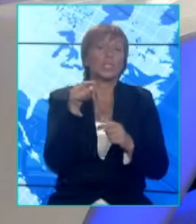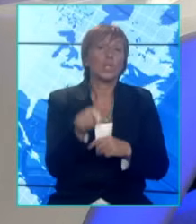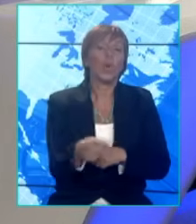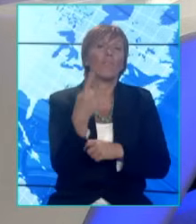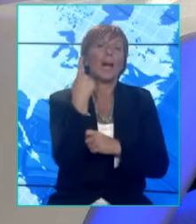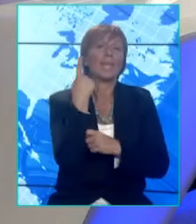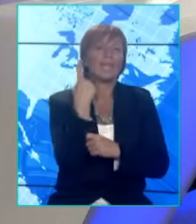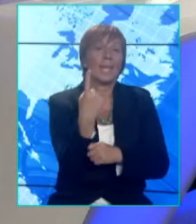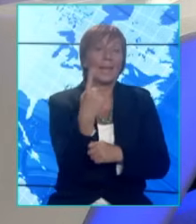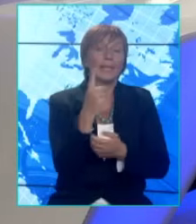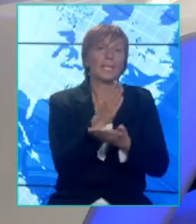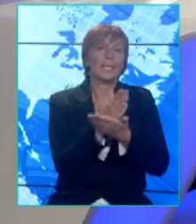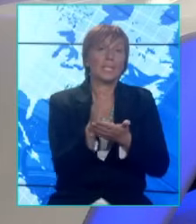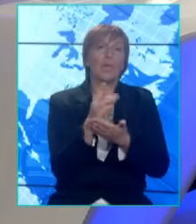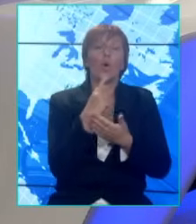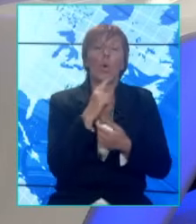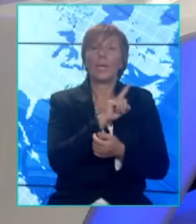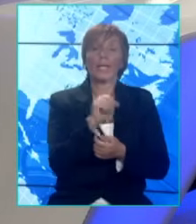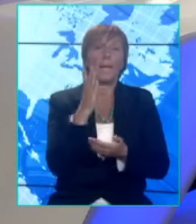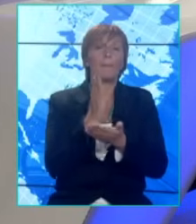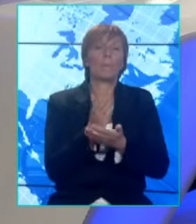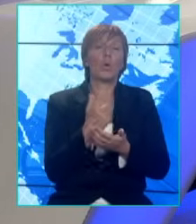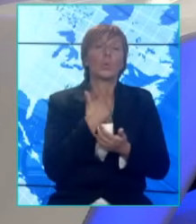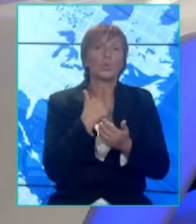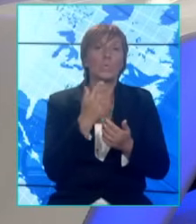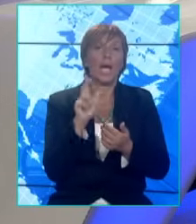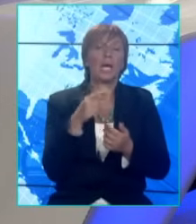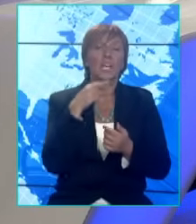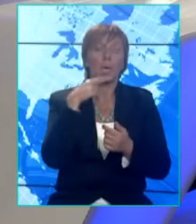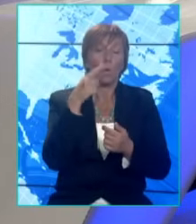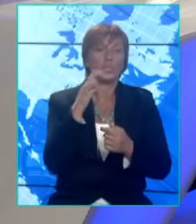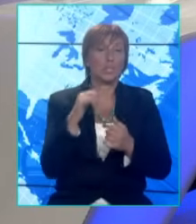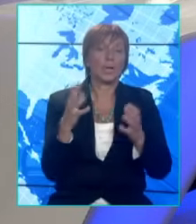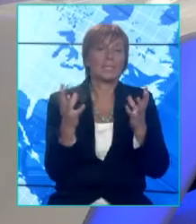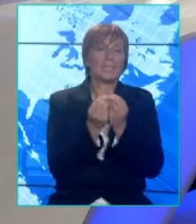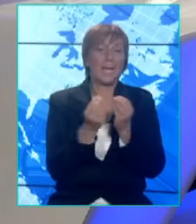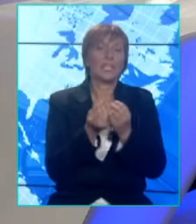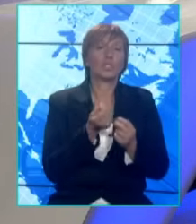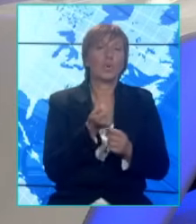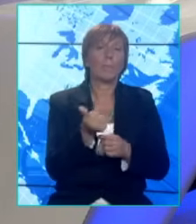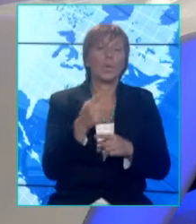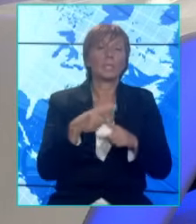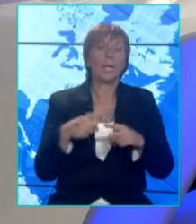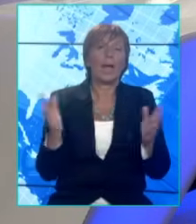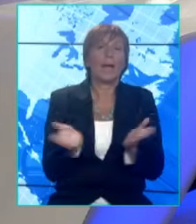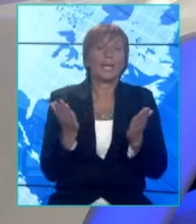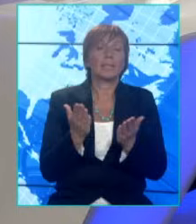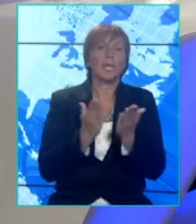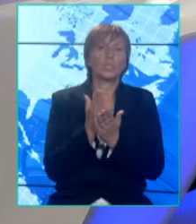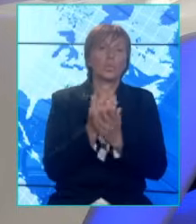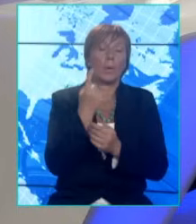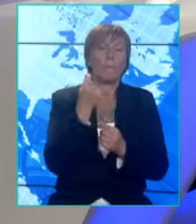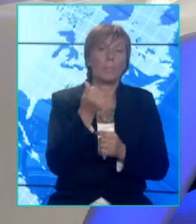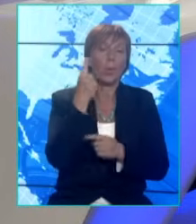jedan dio koji je do sada bio neusuglašen, a tiče se poziva zajedničkog broja za hitne slučajeve, odnosno